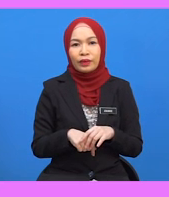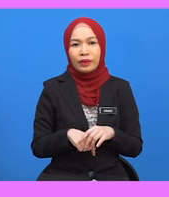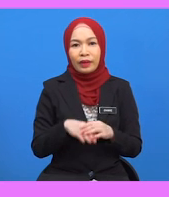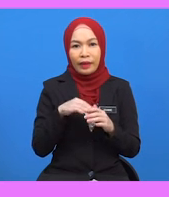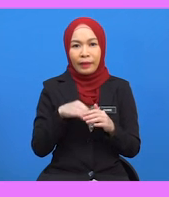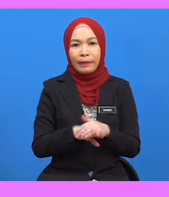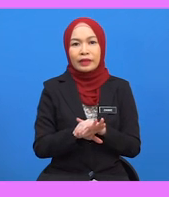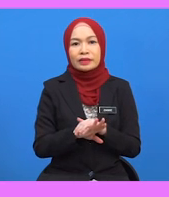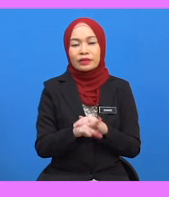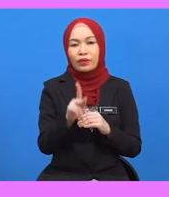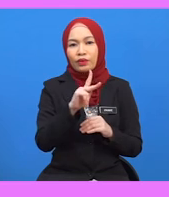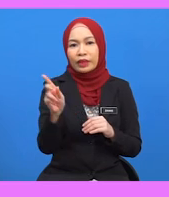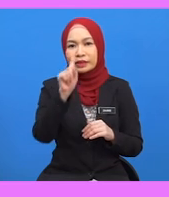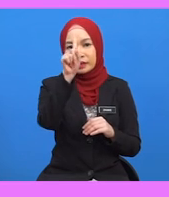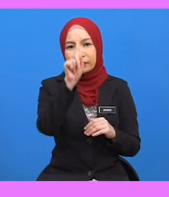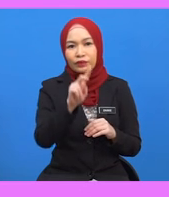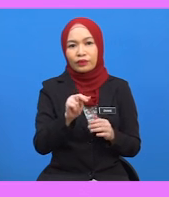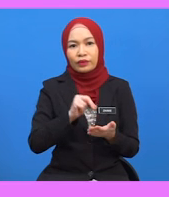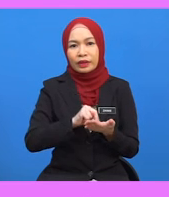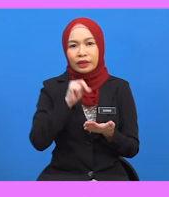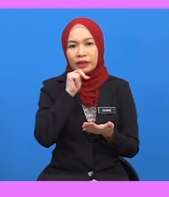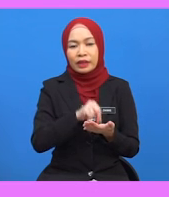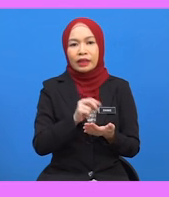masukkan satu nilai carian B.